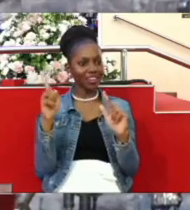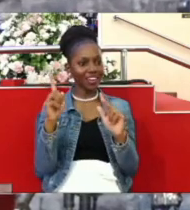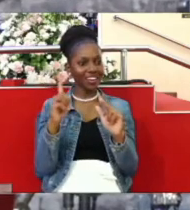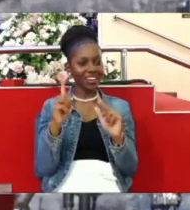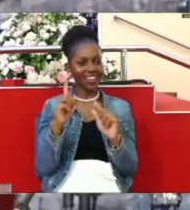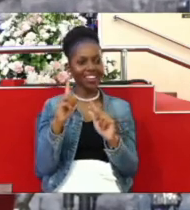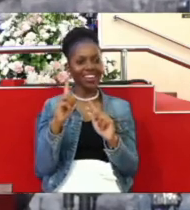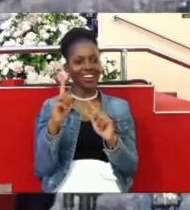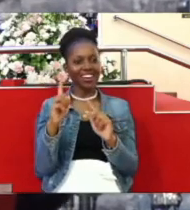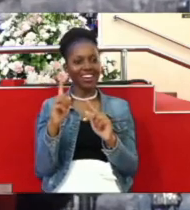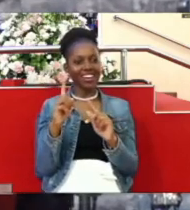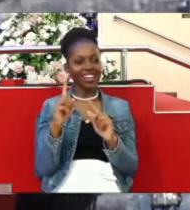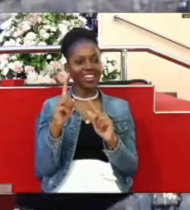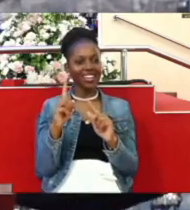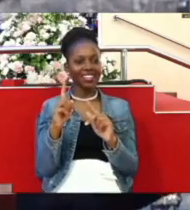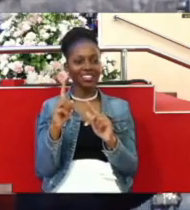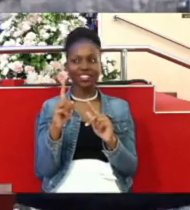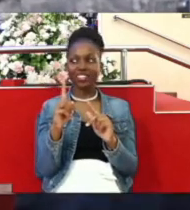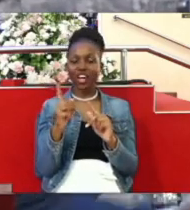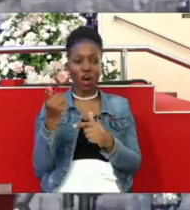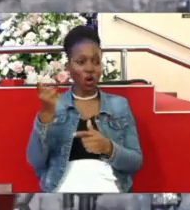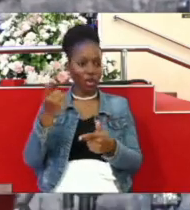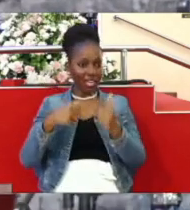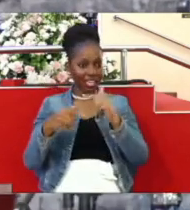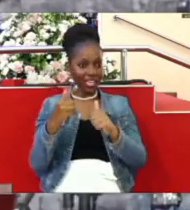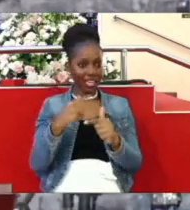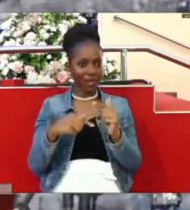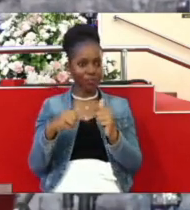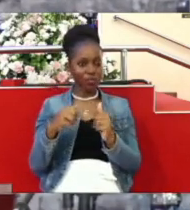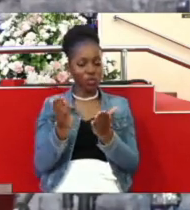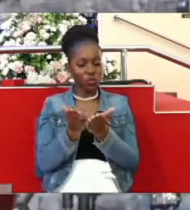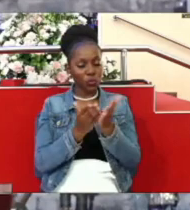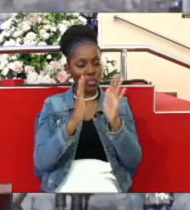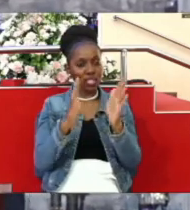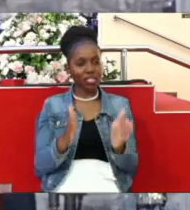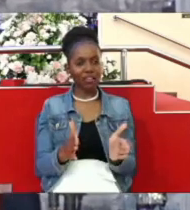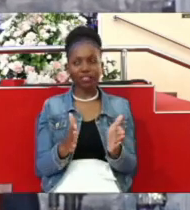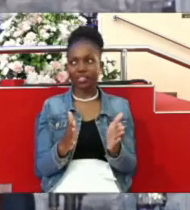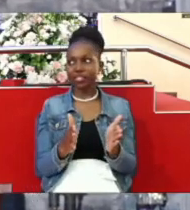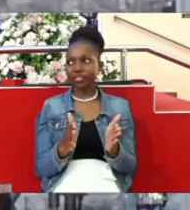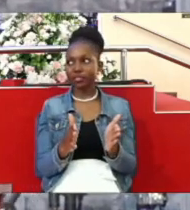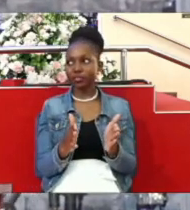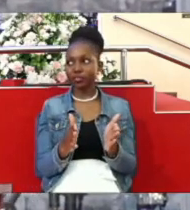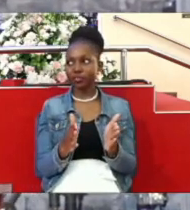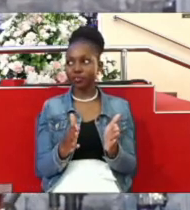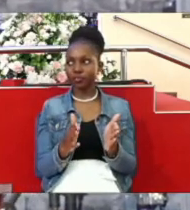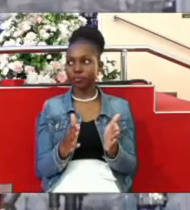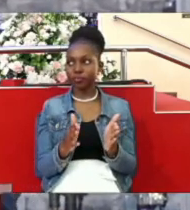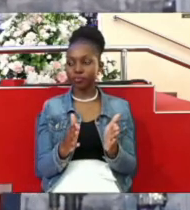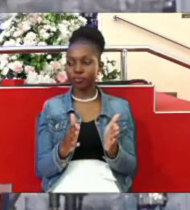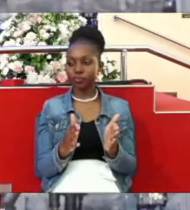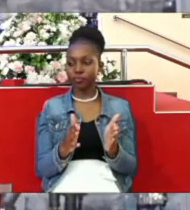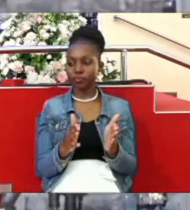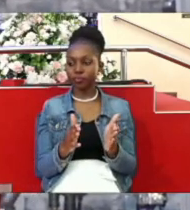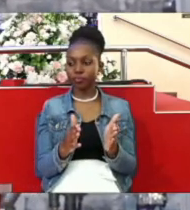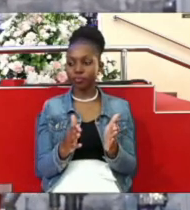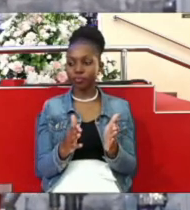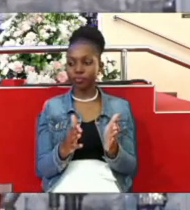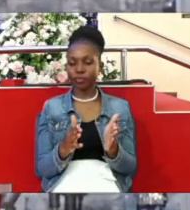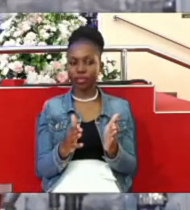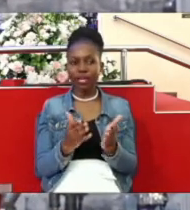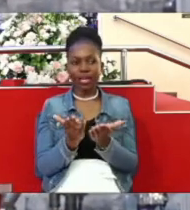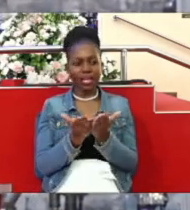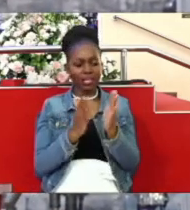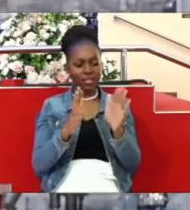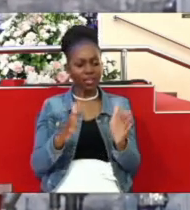thought he is far away from anyone who knows her. Na Hagar alikuwa anafikiria ya kwamba ako mbali sana na watu wote ambao wanamjua. She thought she is